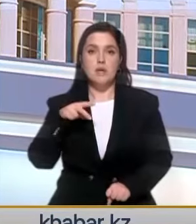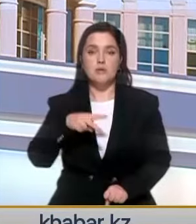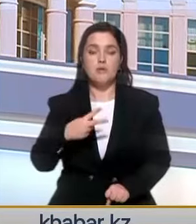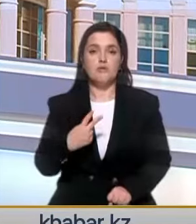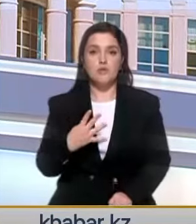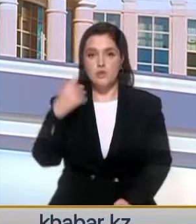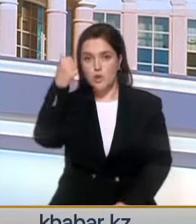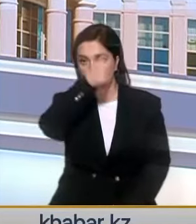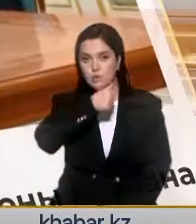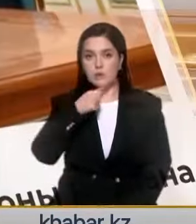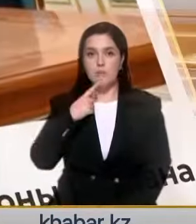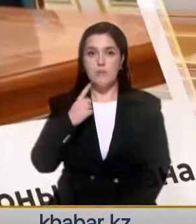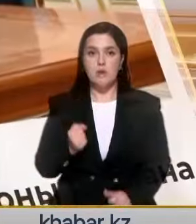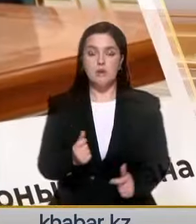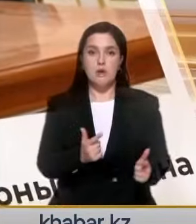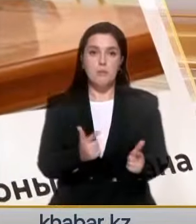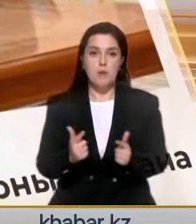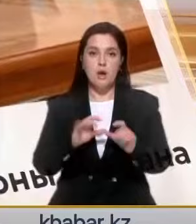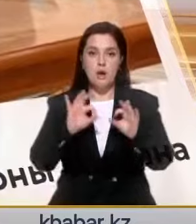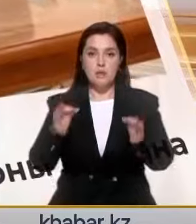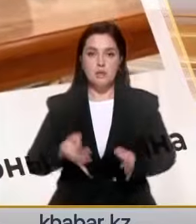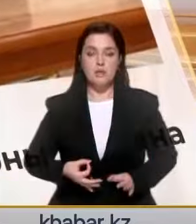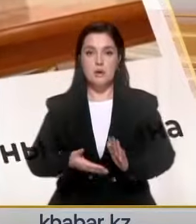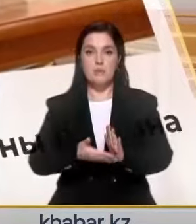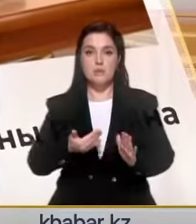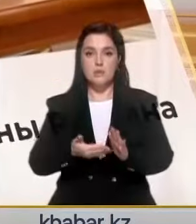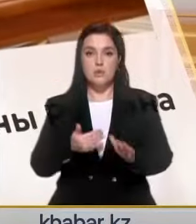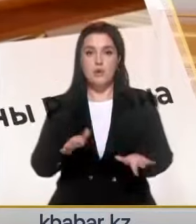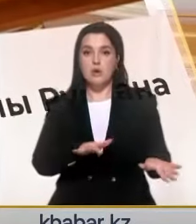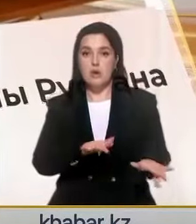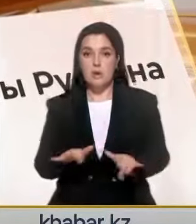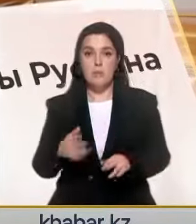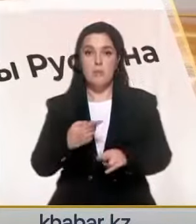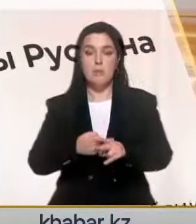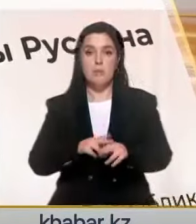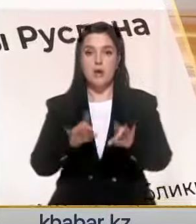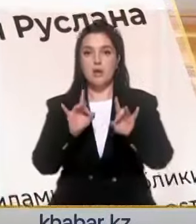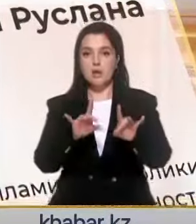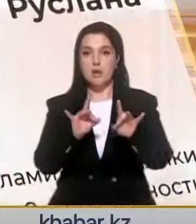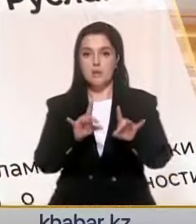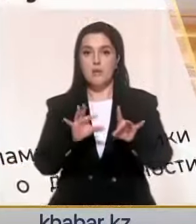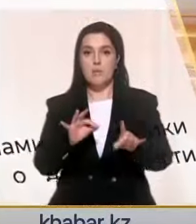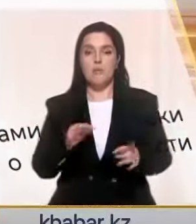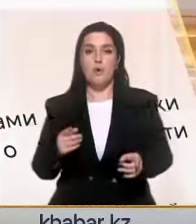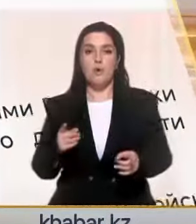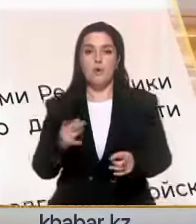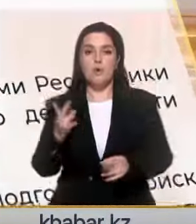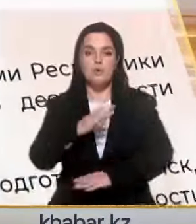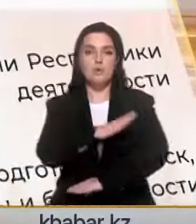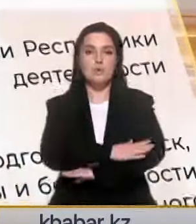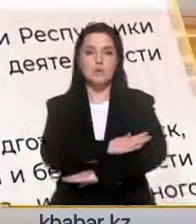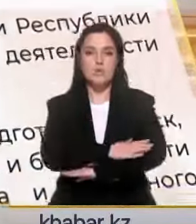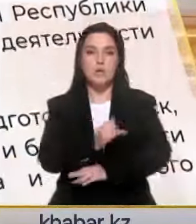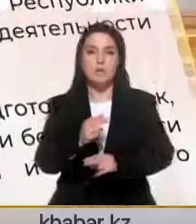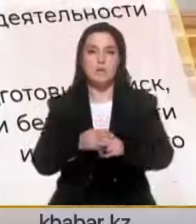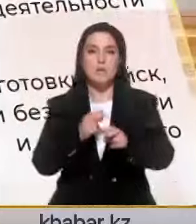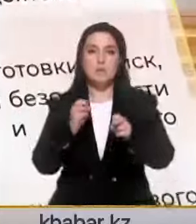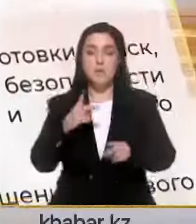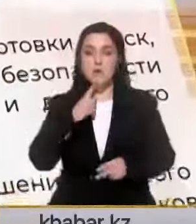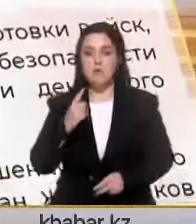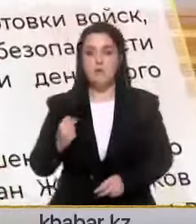доложил о боевой подготовки войск осенней призывной компании глава профильного ведомства также рассказал о мерах по укреплению дисциплины и